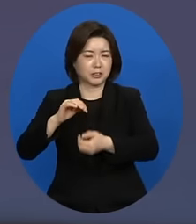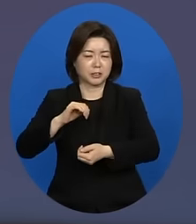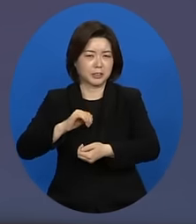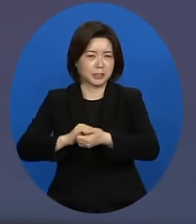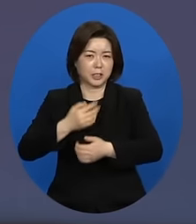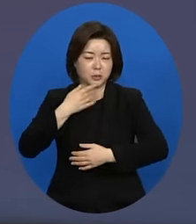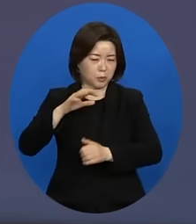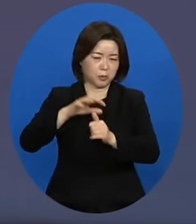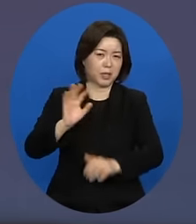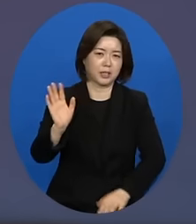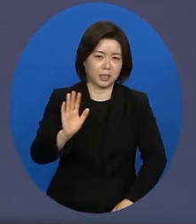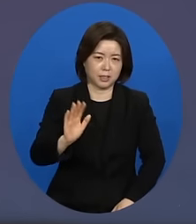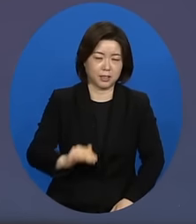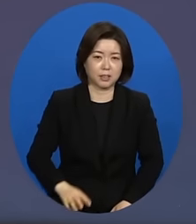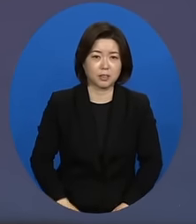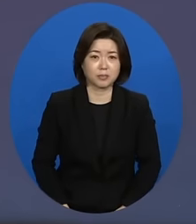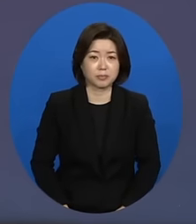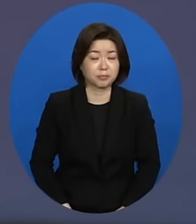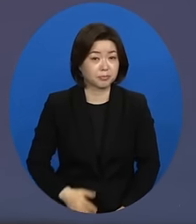나